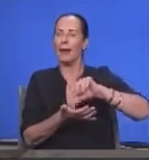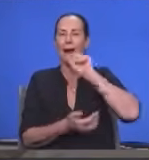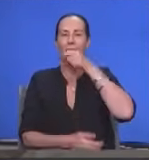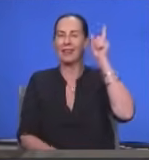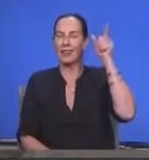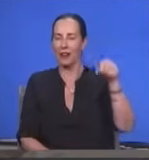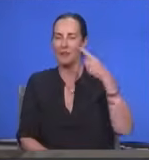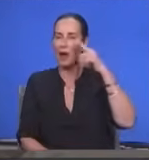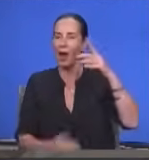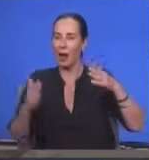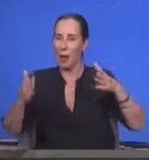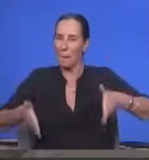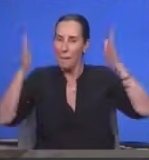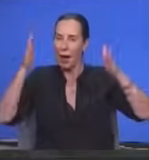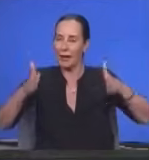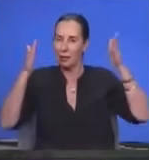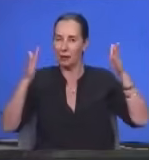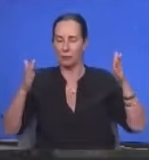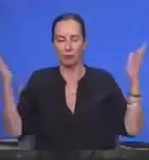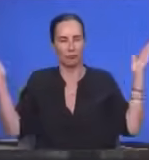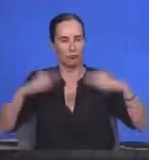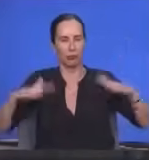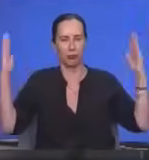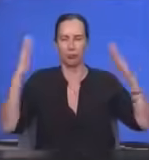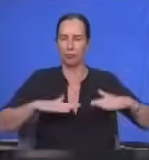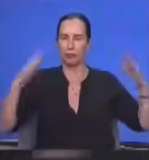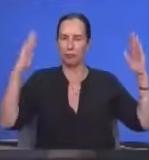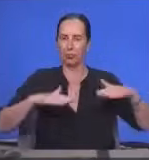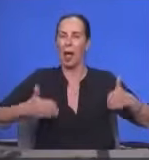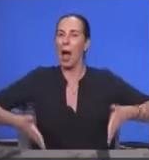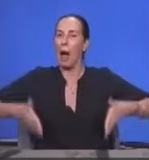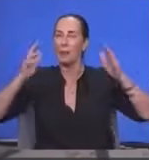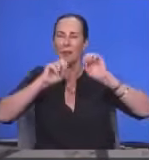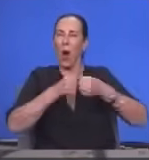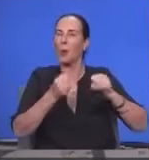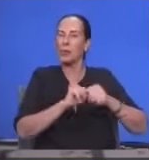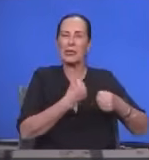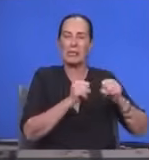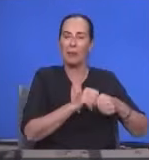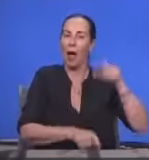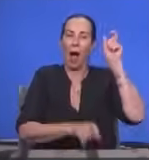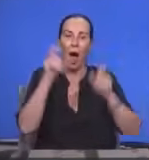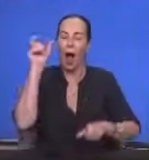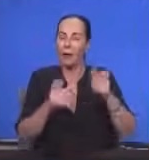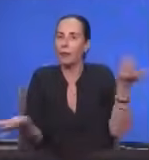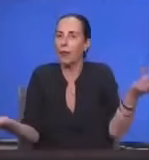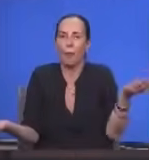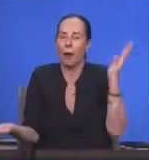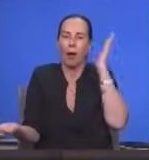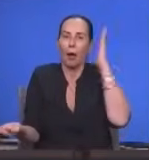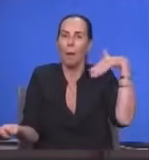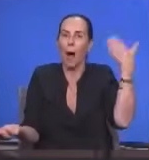, אפשר לראות את היקף ההרס וההרס בבניינים שמאחורינו. הבניינים הרוסים לחלוטין. אנשים רבים יצאו